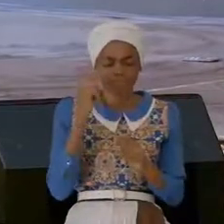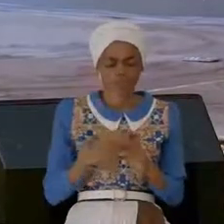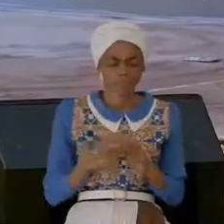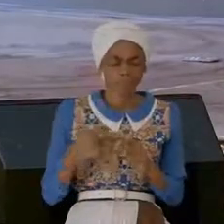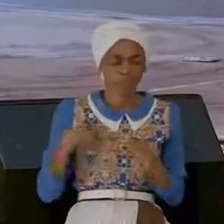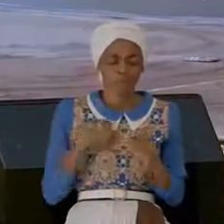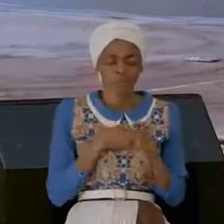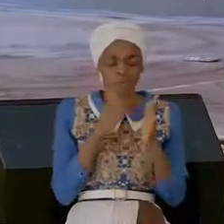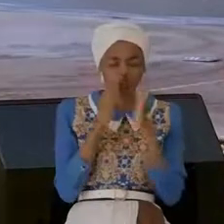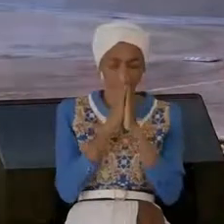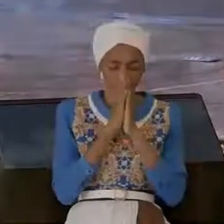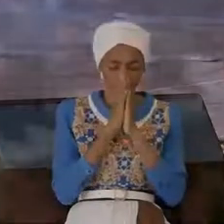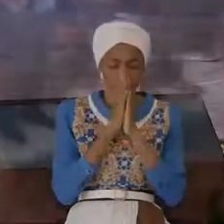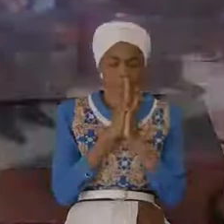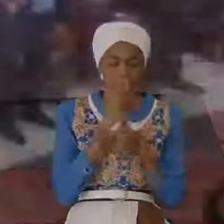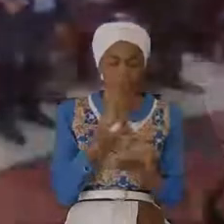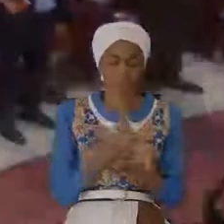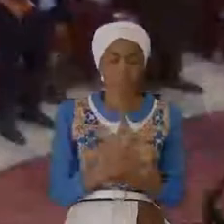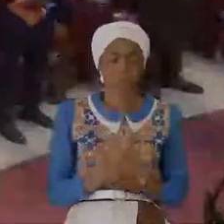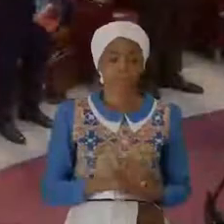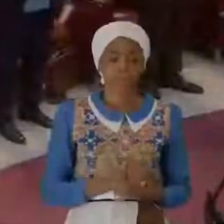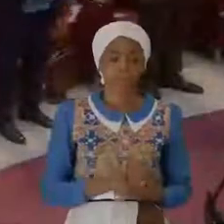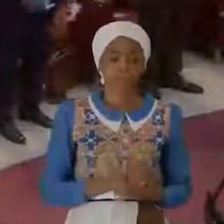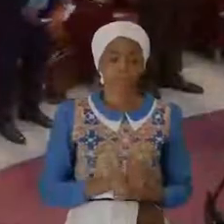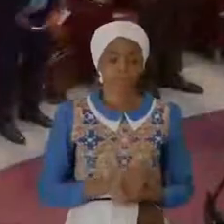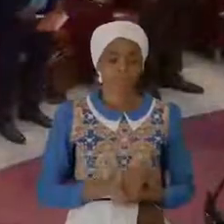de Jésus, nous prions.